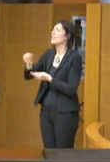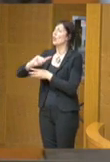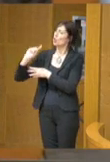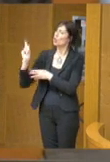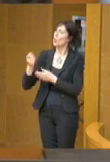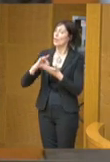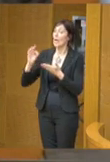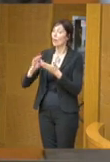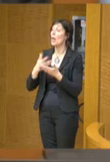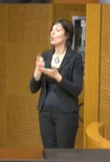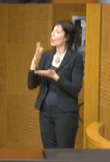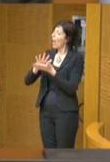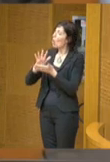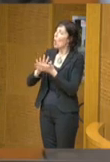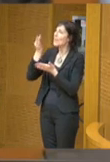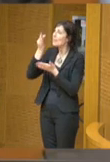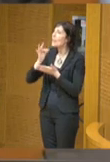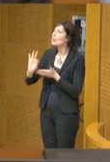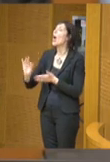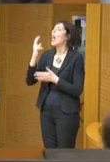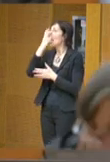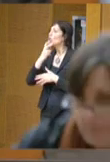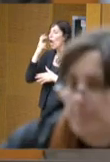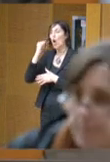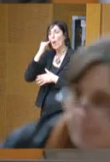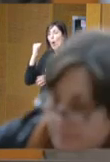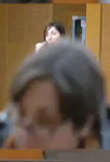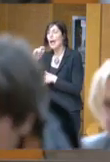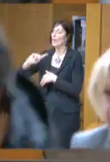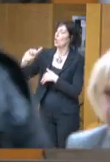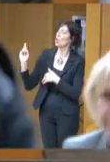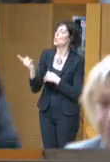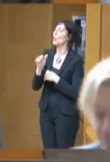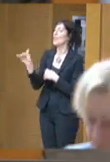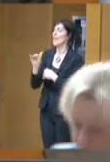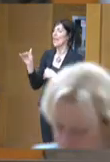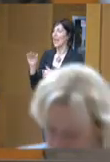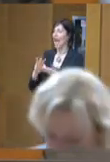copia speciale per ciechi, ipovedenti e per tutti i ragazzi delle scuole,